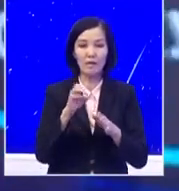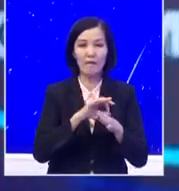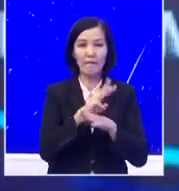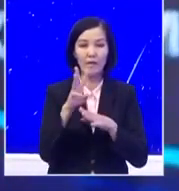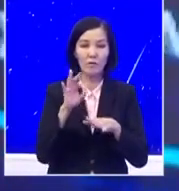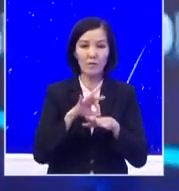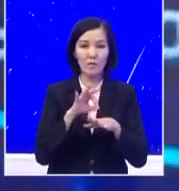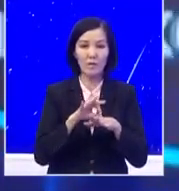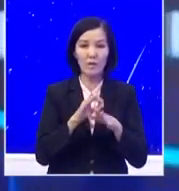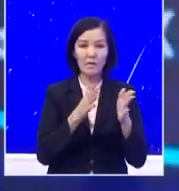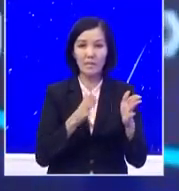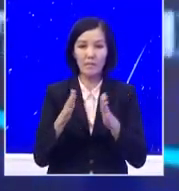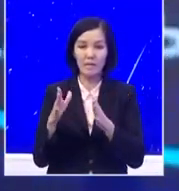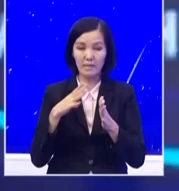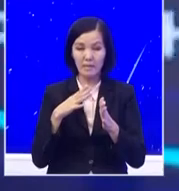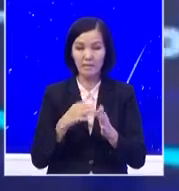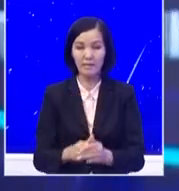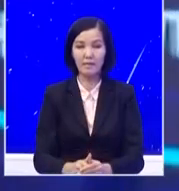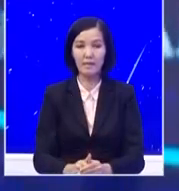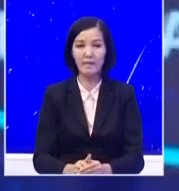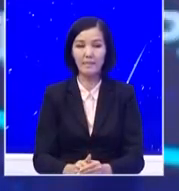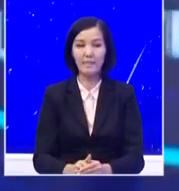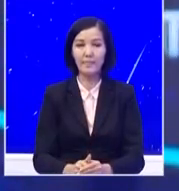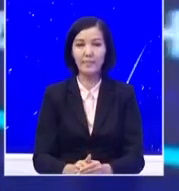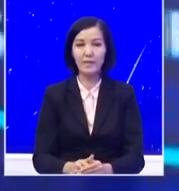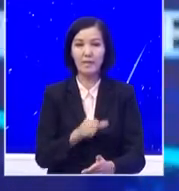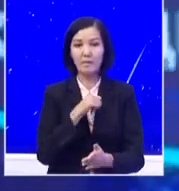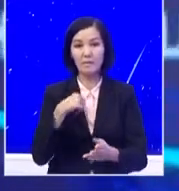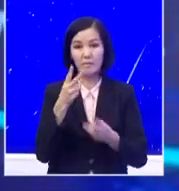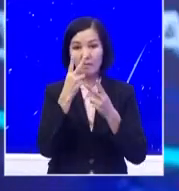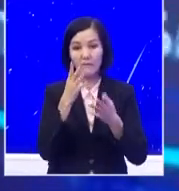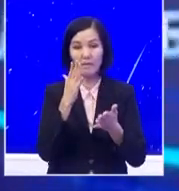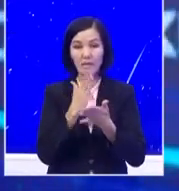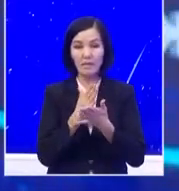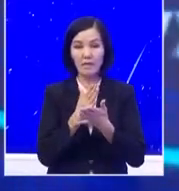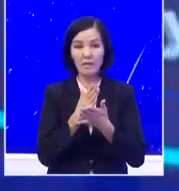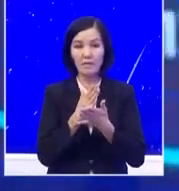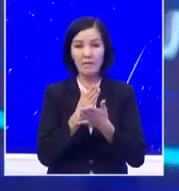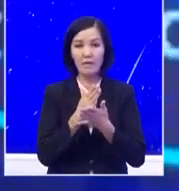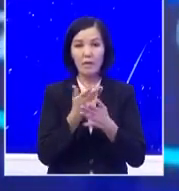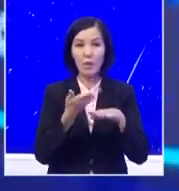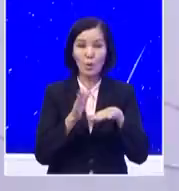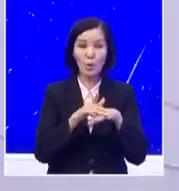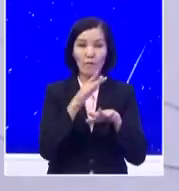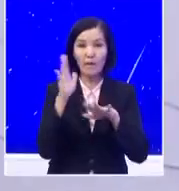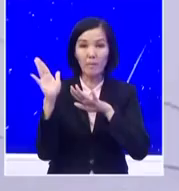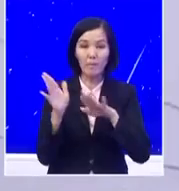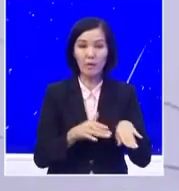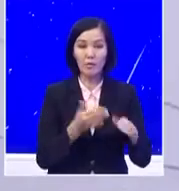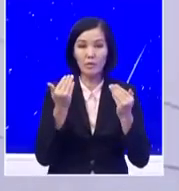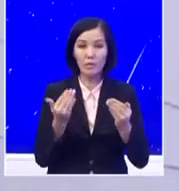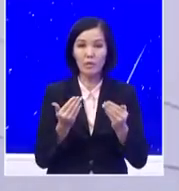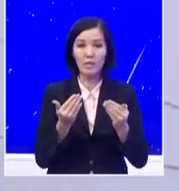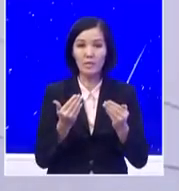инфекцией стабилизировалась. Да и вы наверняка сами это видите. Пик прошел, и наша задача